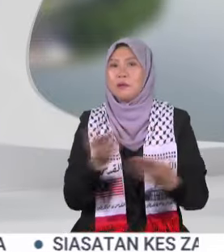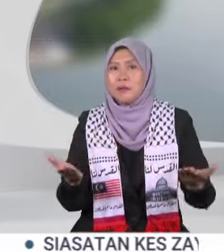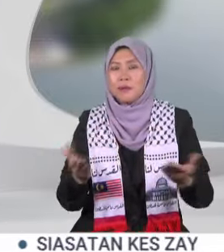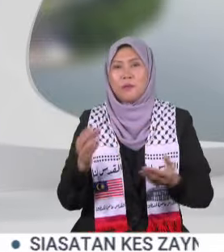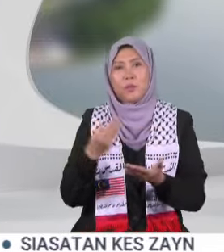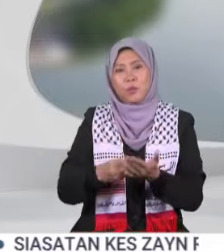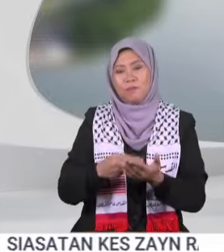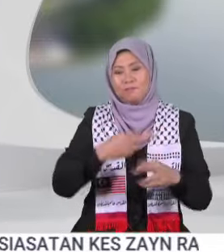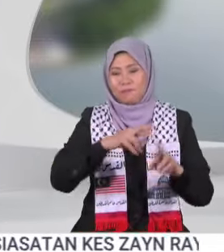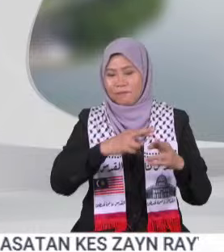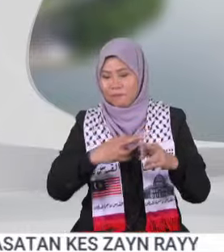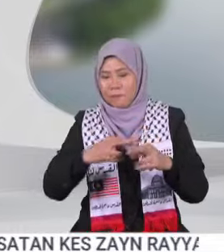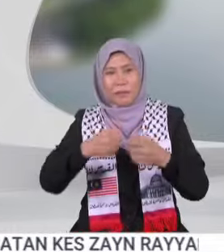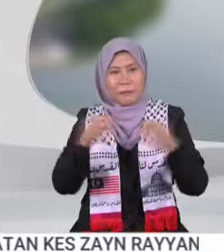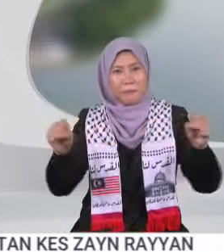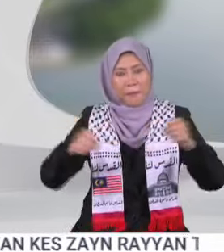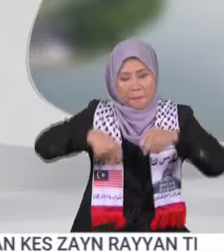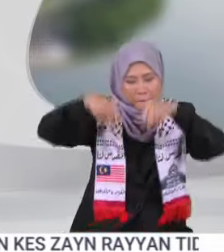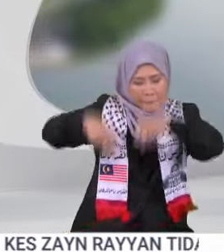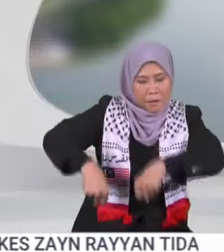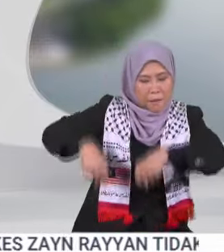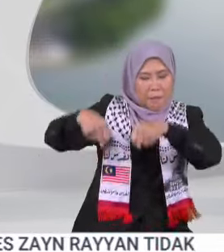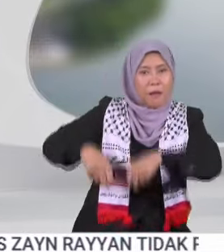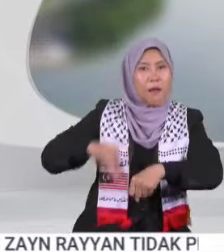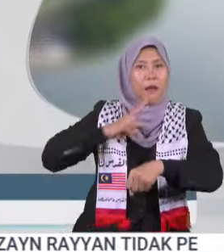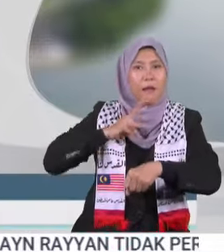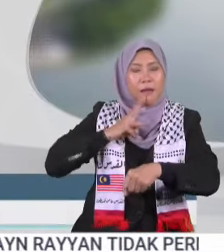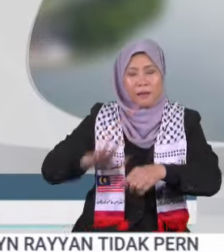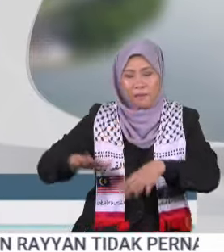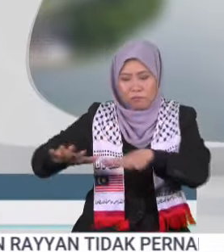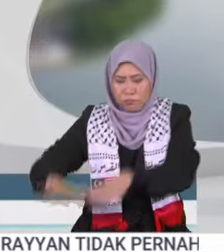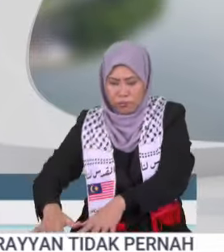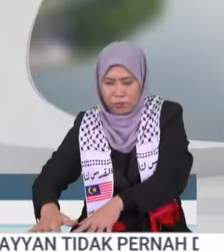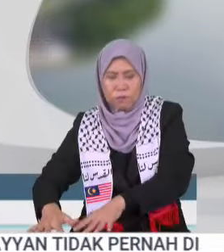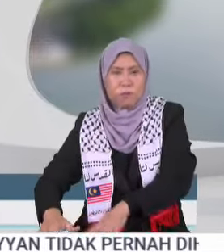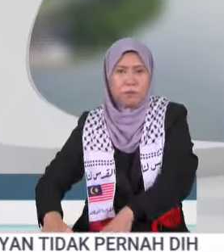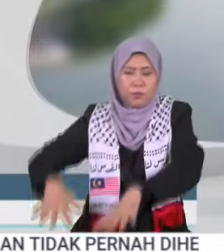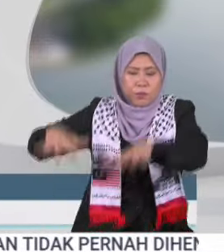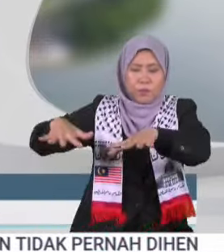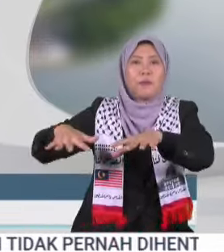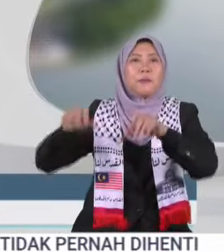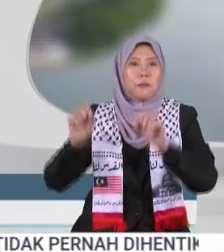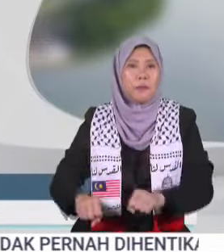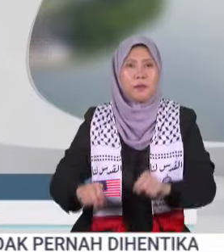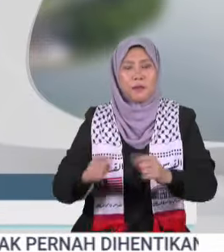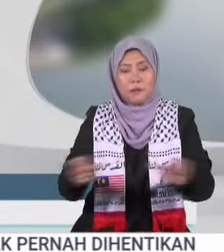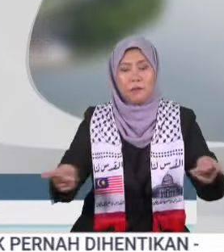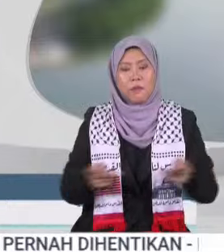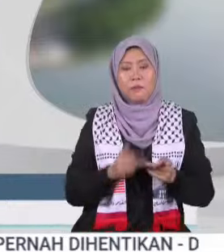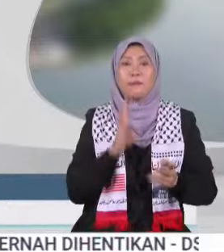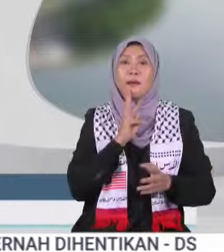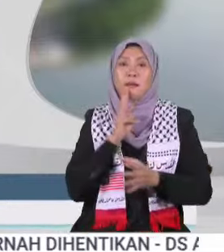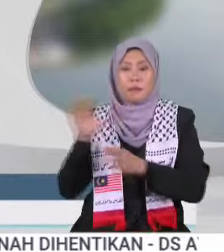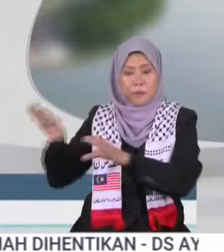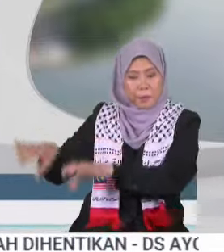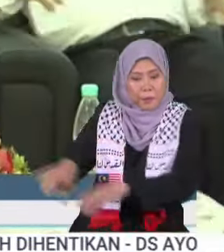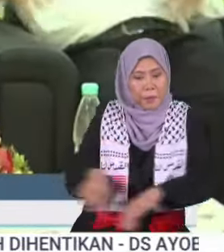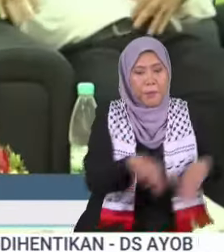membiayai kos penyediaan PAM ia membolehkan air dari kawasan rendah dapat dialirkan ke kawasan tinggi Universiti